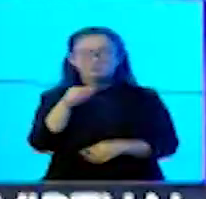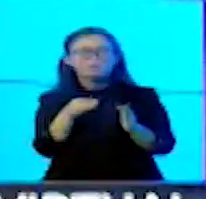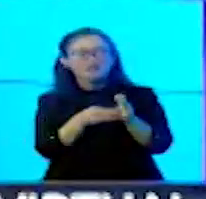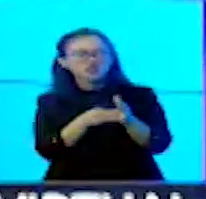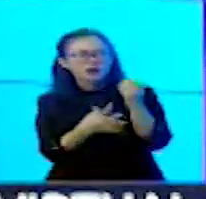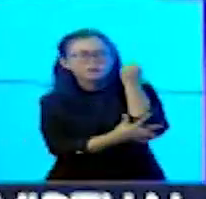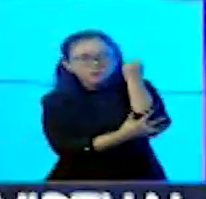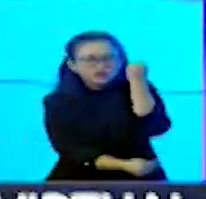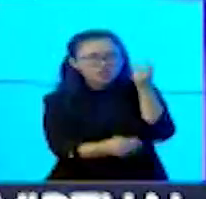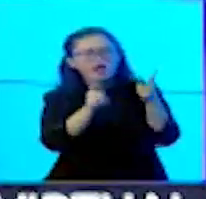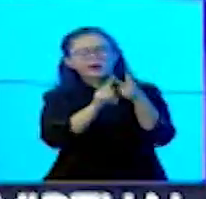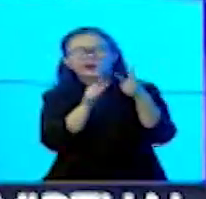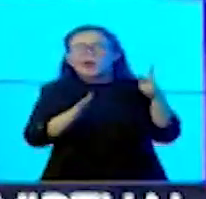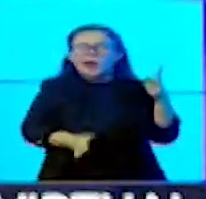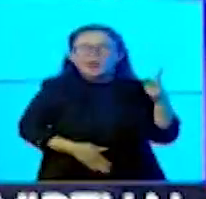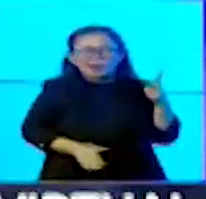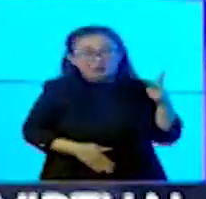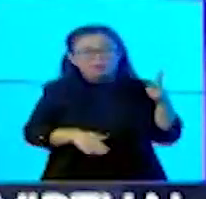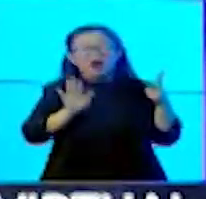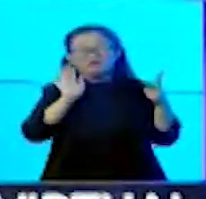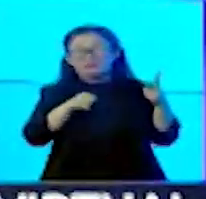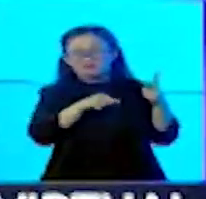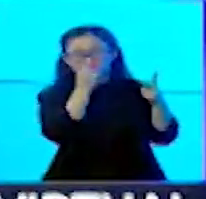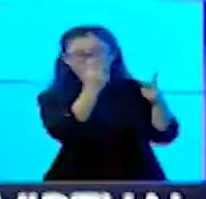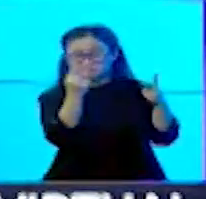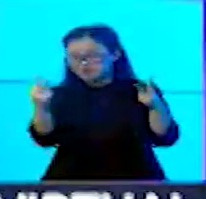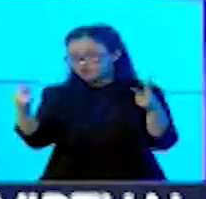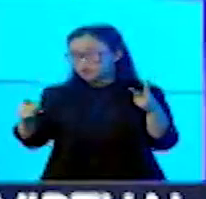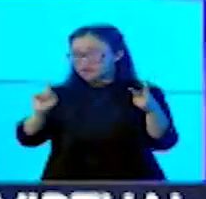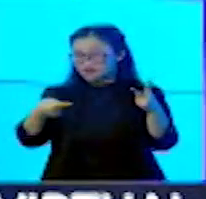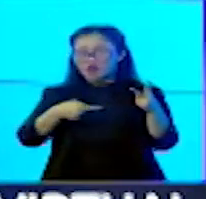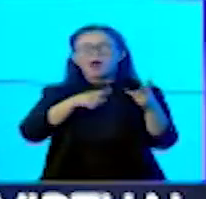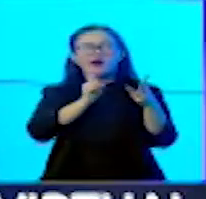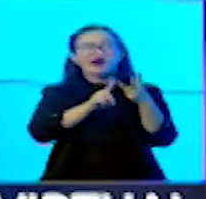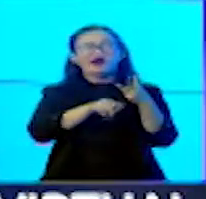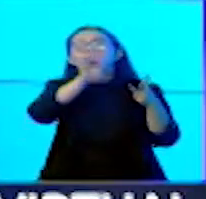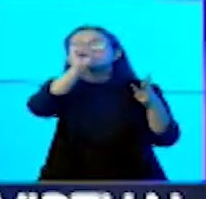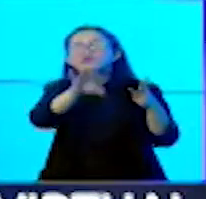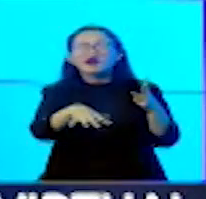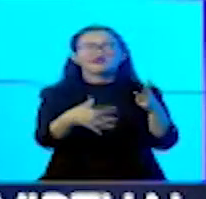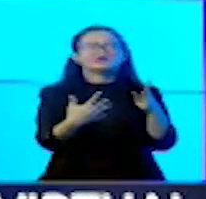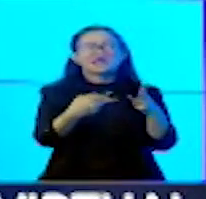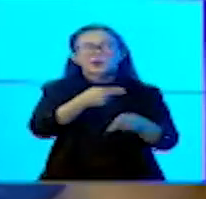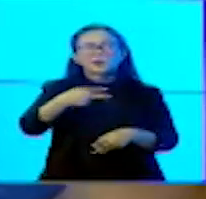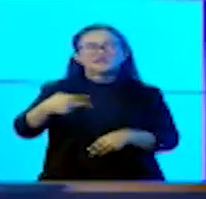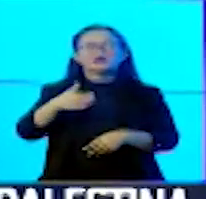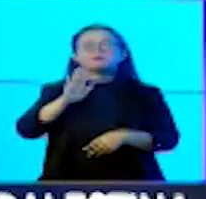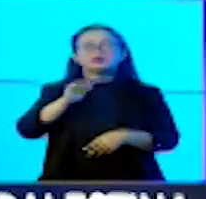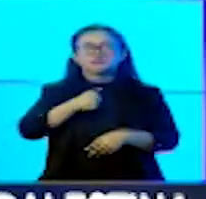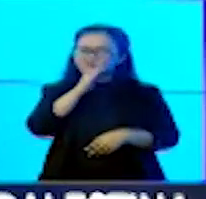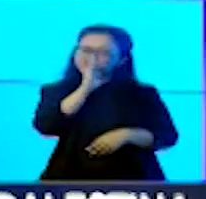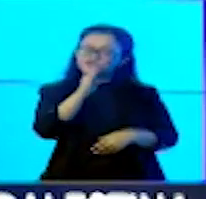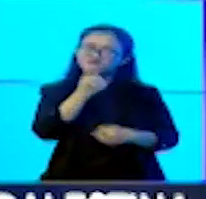kemiskinan dan kelaparan yang masih terjadi di sejumlah belahan dunia presiden juga menyinggung Indonesia terus konsisten